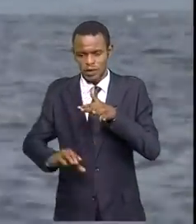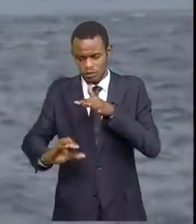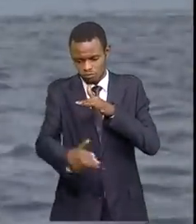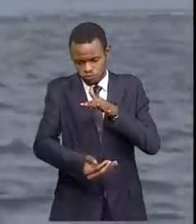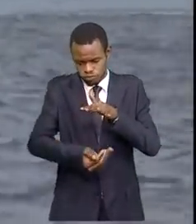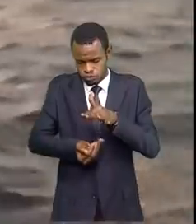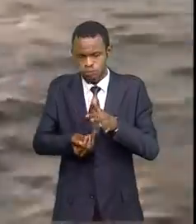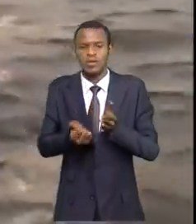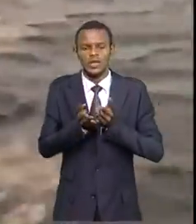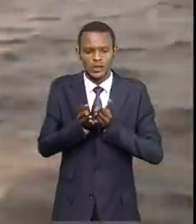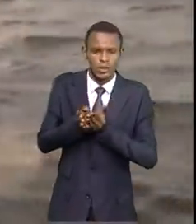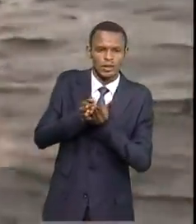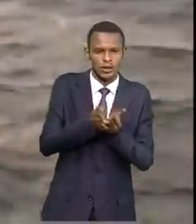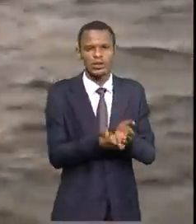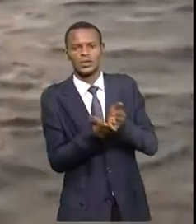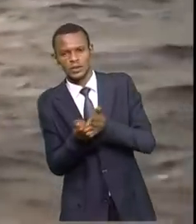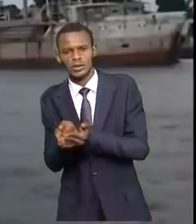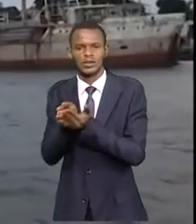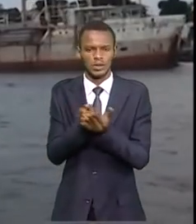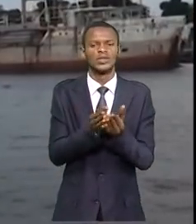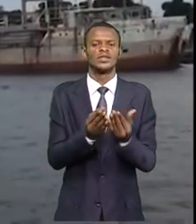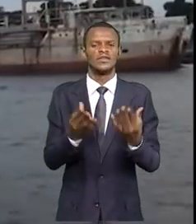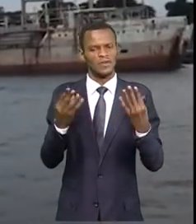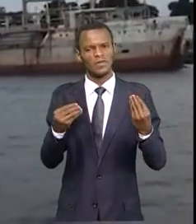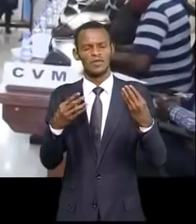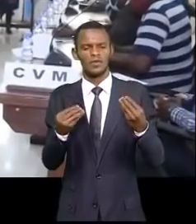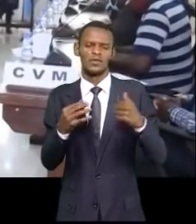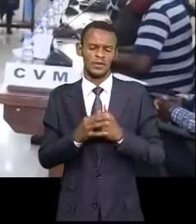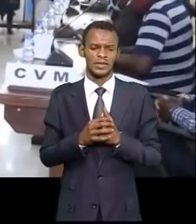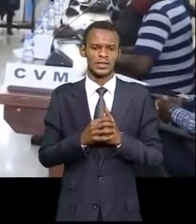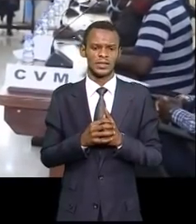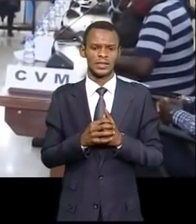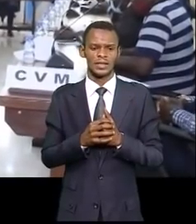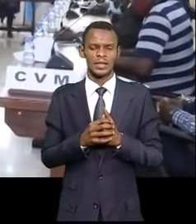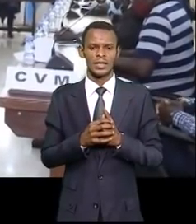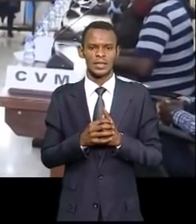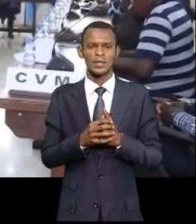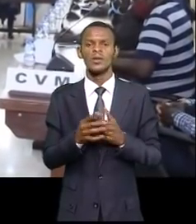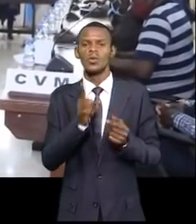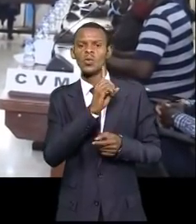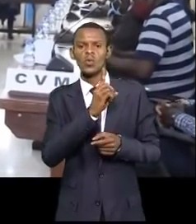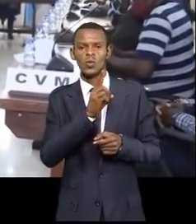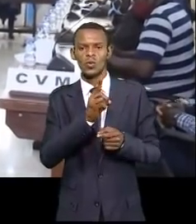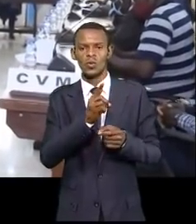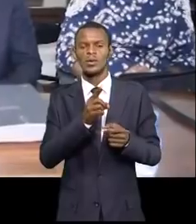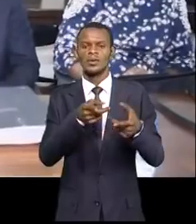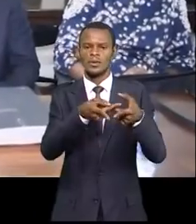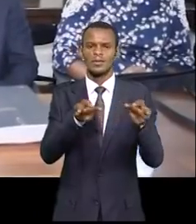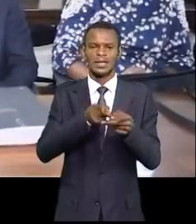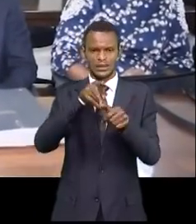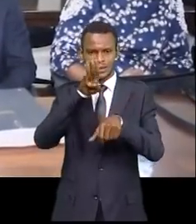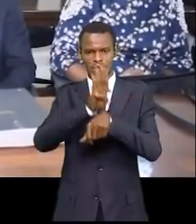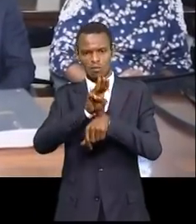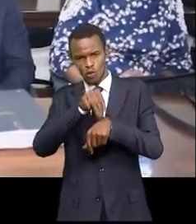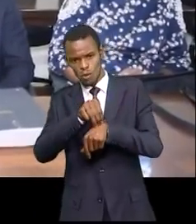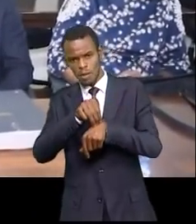de haute mer des desservir en toute sécurité les ports maritimes de boma et matadi c'est le but poursuivi par ces